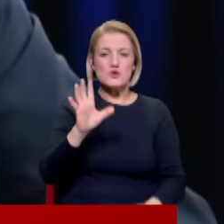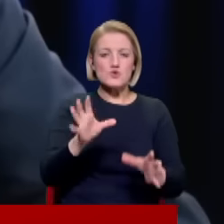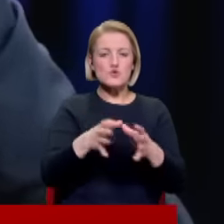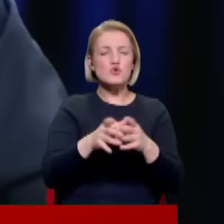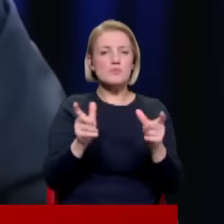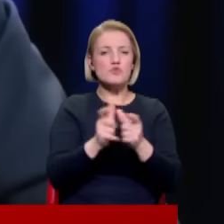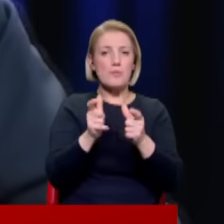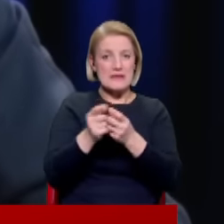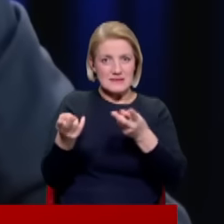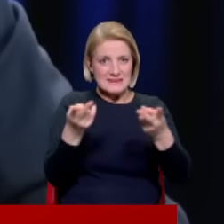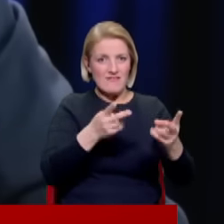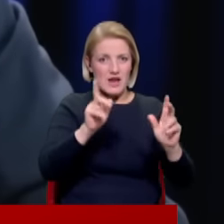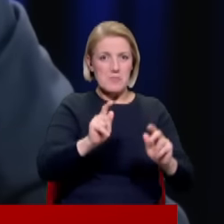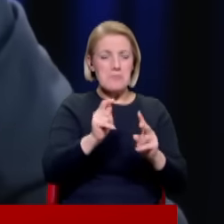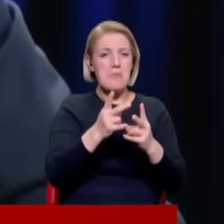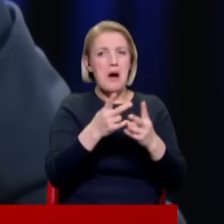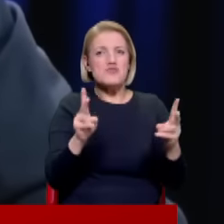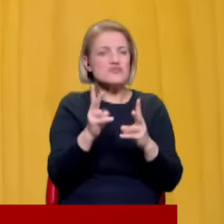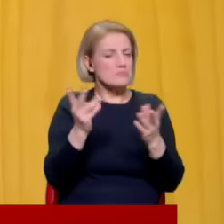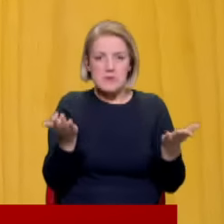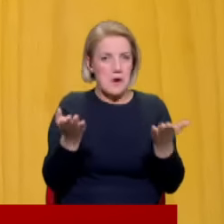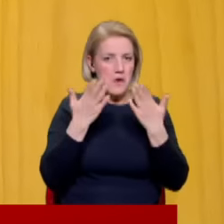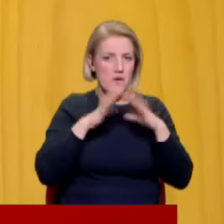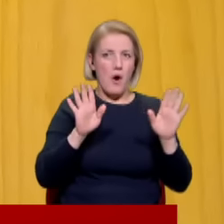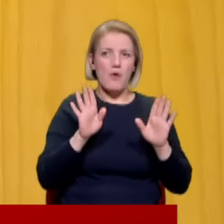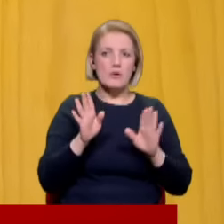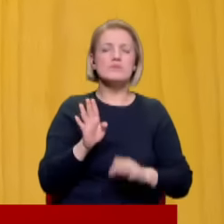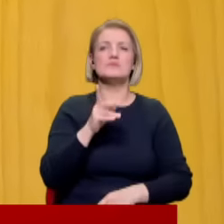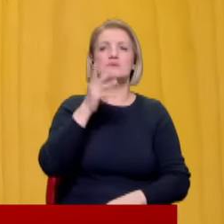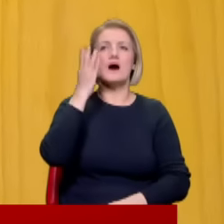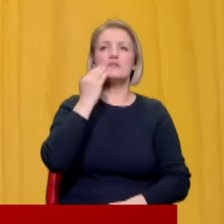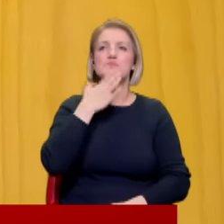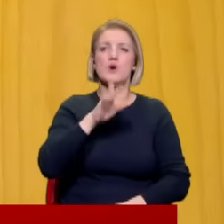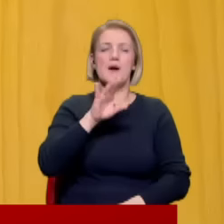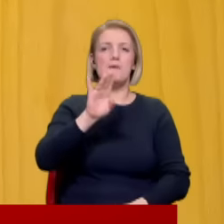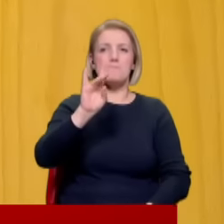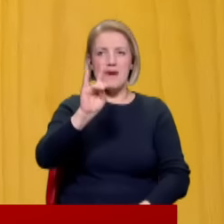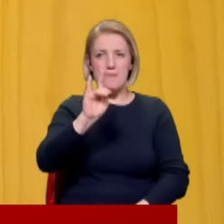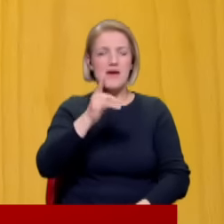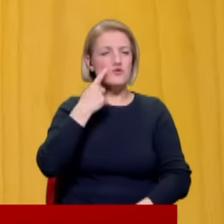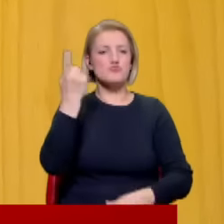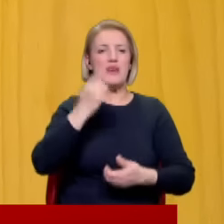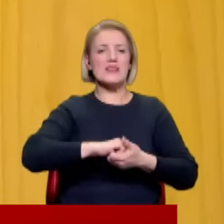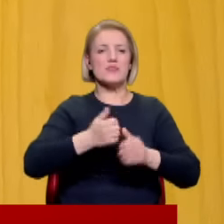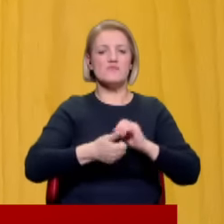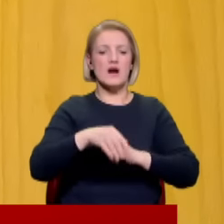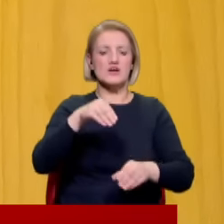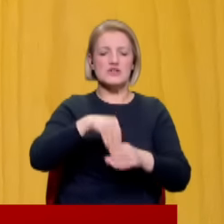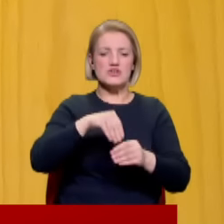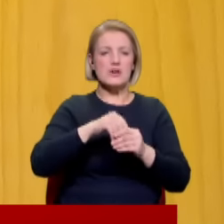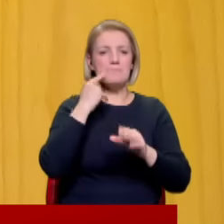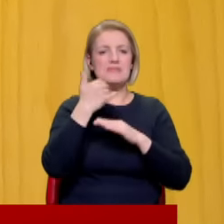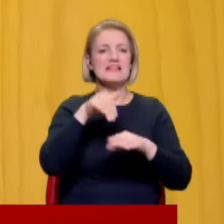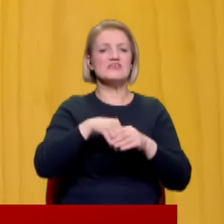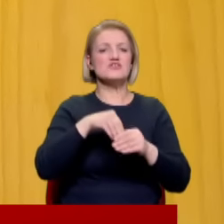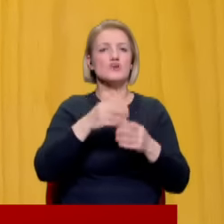kürsüsüne davet edilmesinin izahı kabil bir yanı yok. Milliyetçi Hareket Partisi ve Cumhur İttifakı içinde milletin